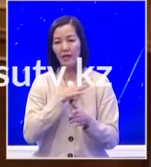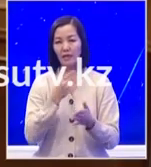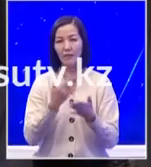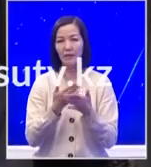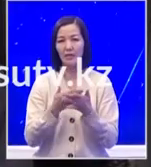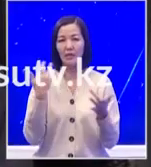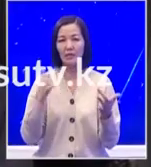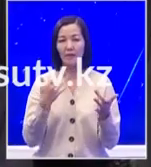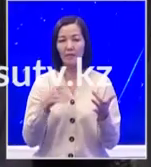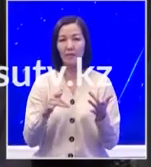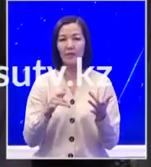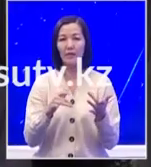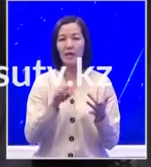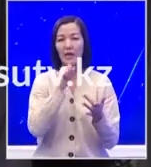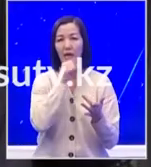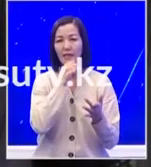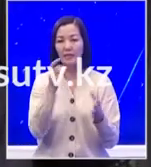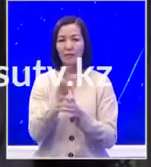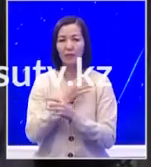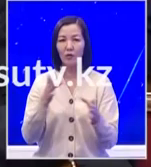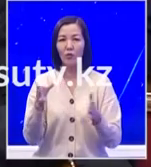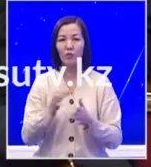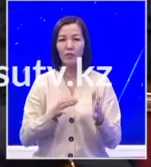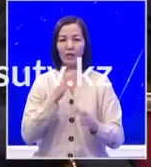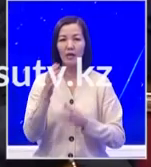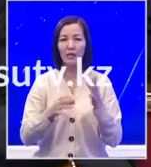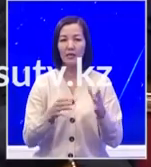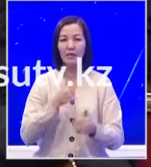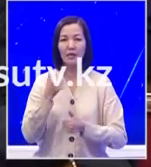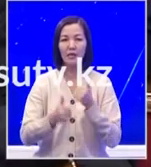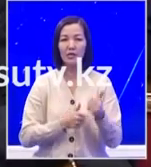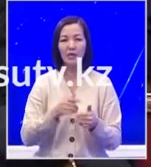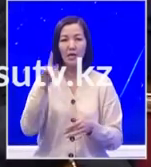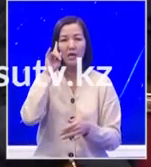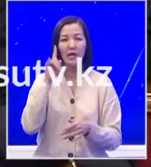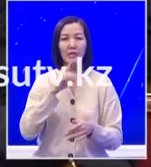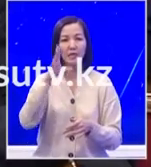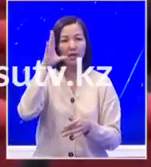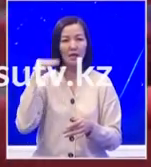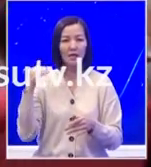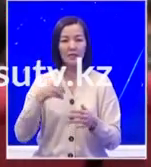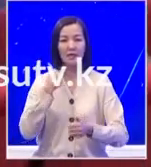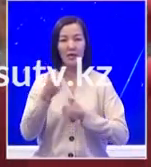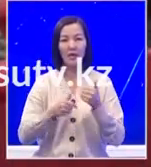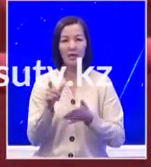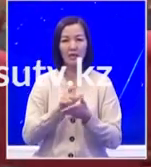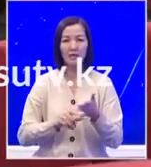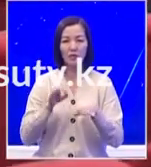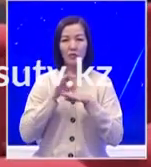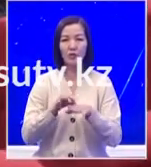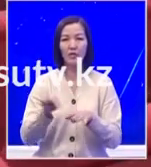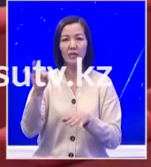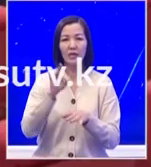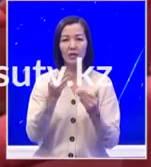тілге тиек етті. Мәселен, Жамбыл ақынның мерейтойына орай облыста халықаралық дәрежеде қазақ-қырғыз айтыс өтті. Жамбыл ауданындағы